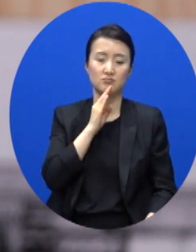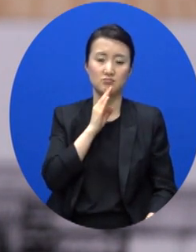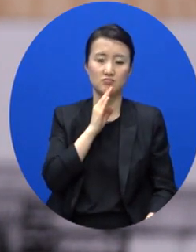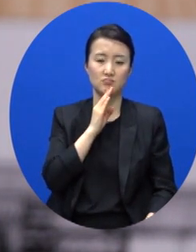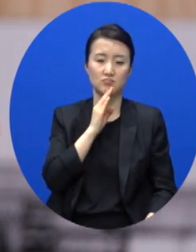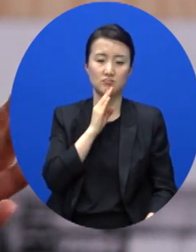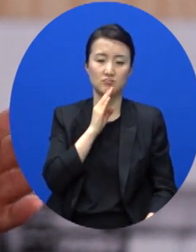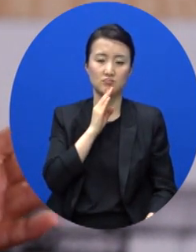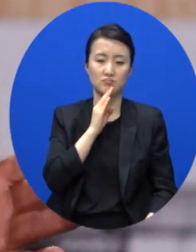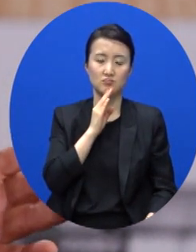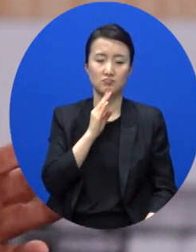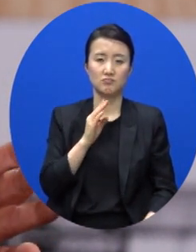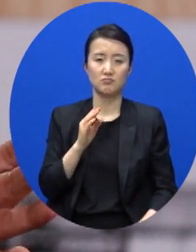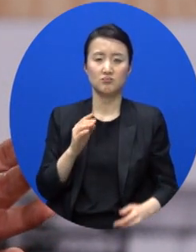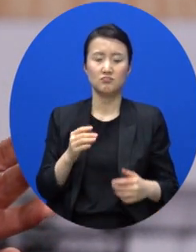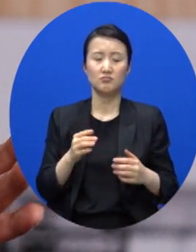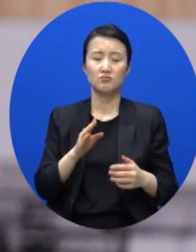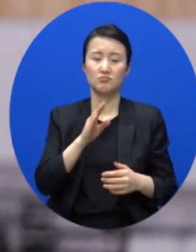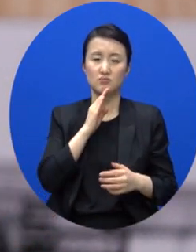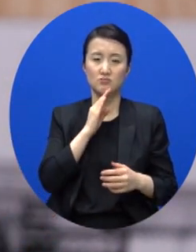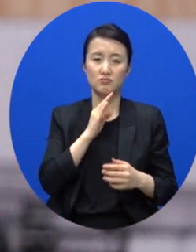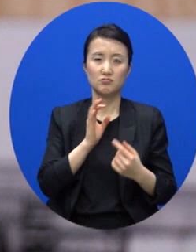음반이 많이